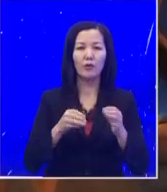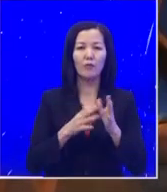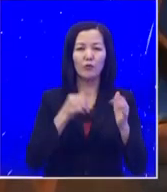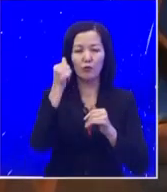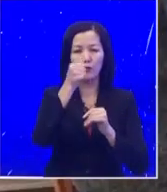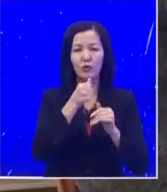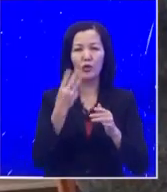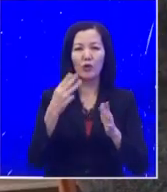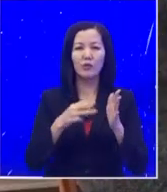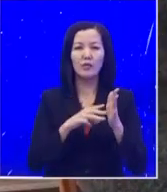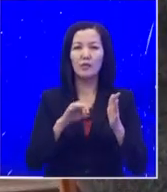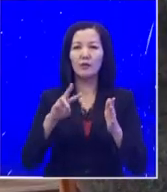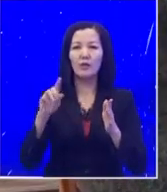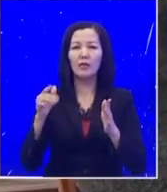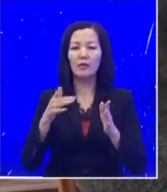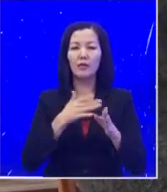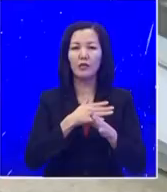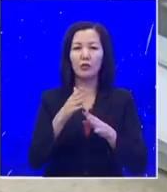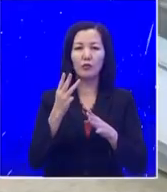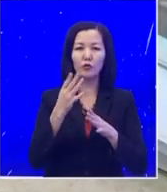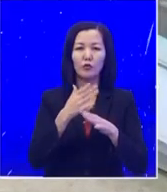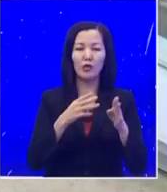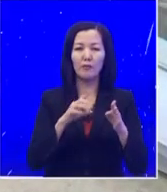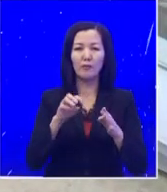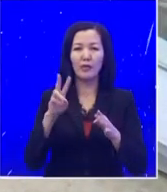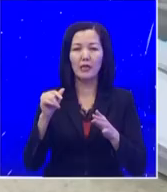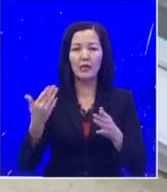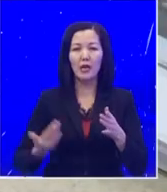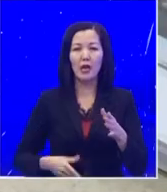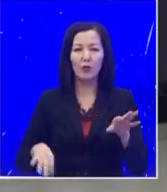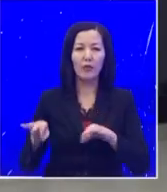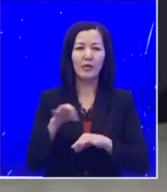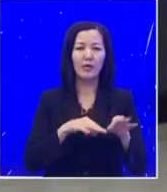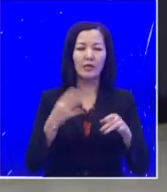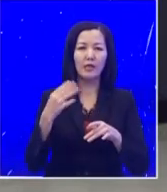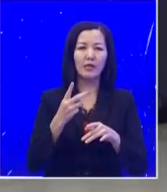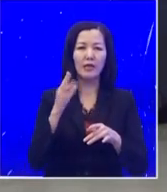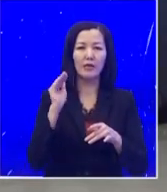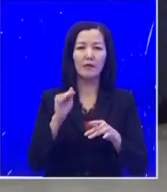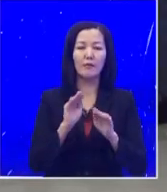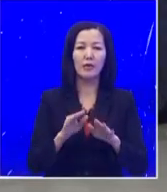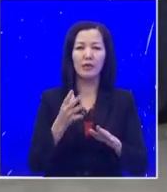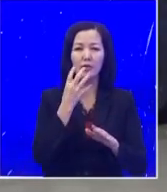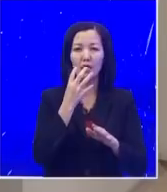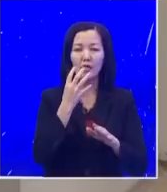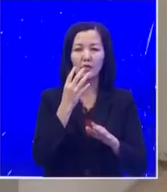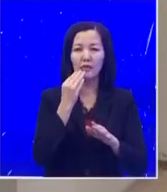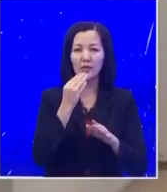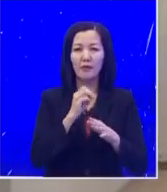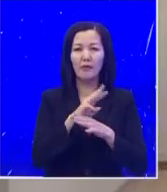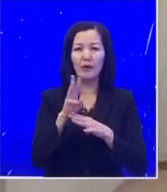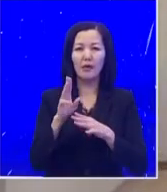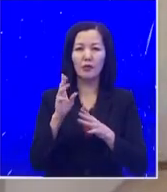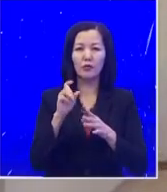айғақ 38 миллиард теңге жұмсалды, 3,5 миллиарды әлеуметтік картаға, 42 мың бала ыстық тамақпен қамтылды, 100